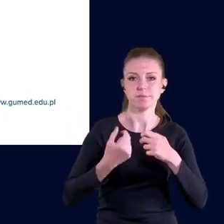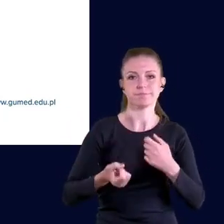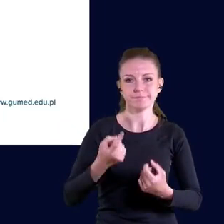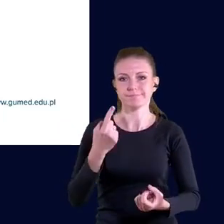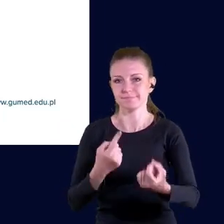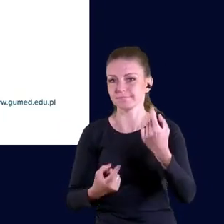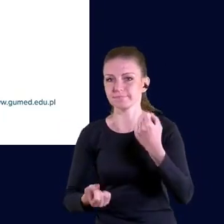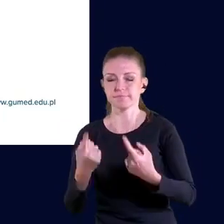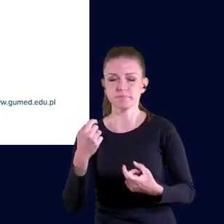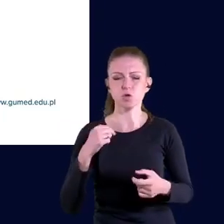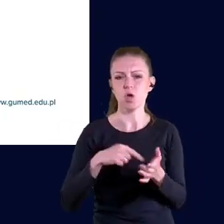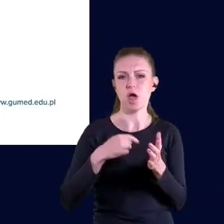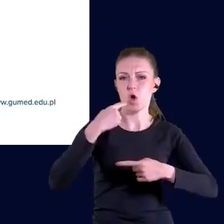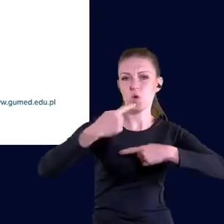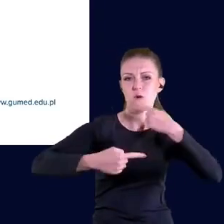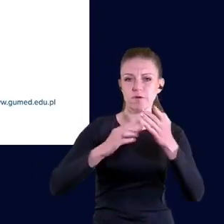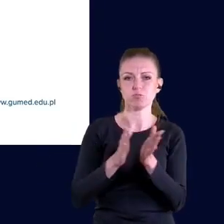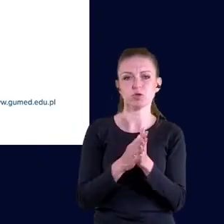live